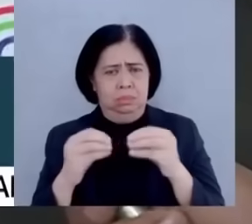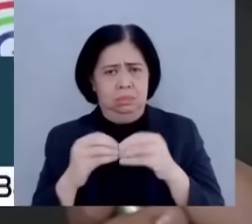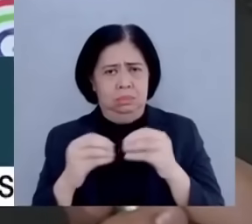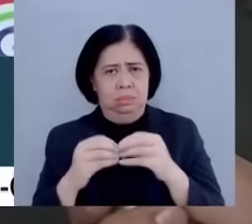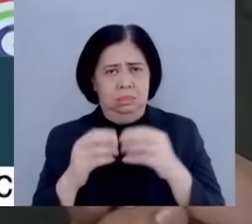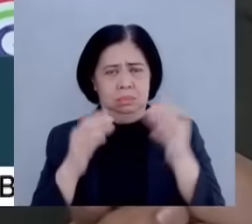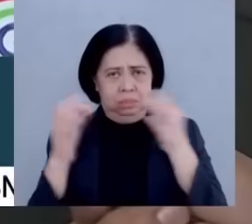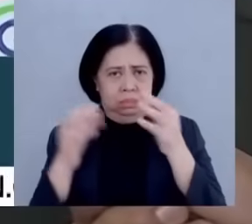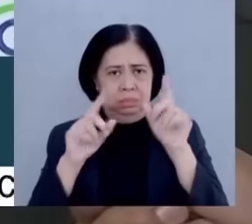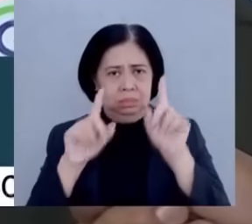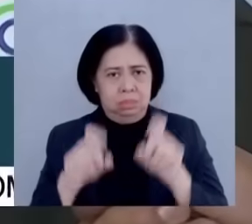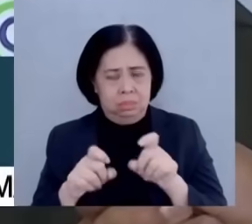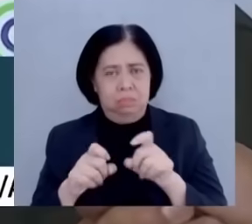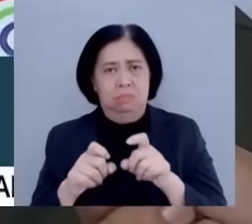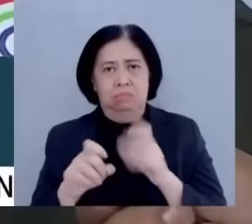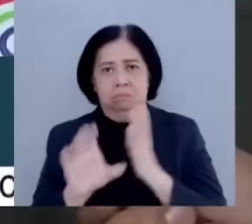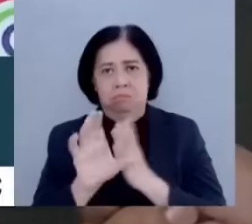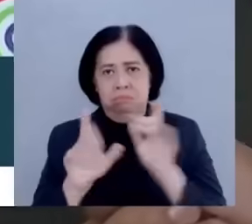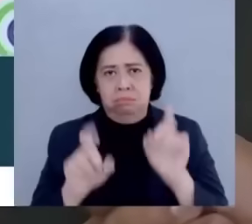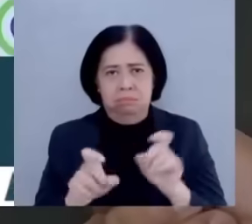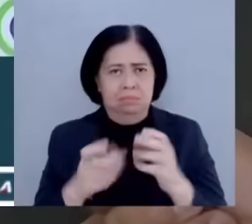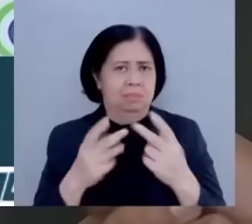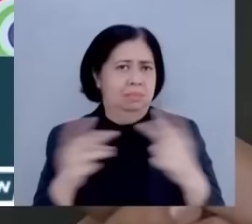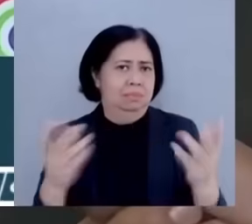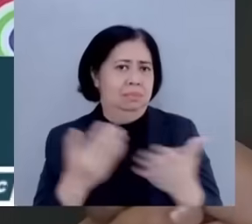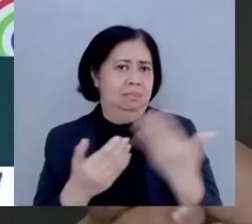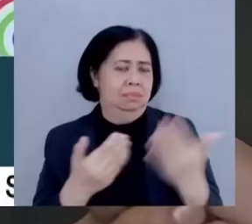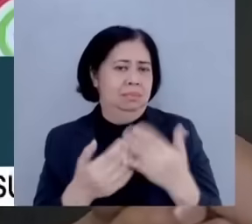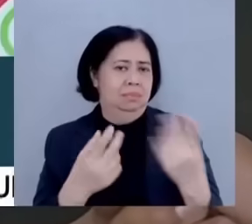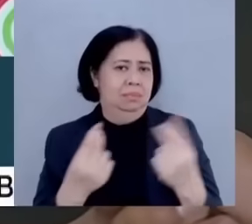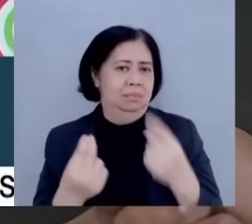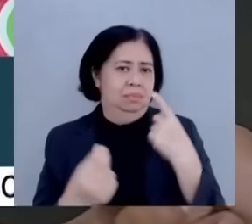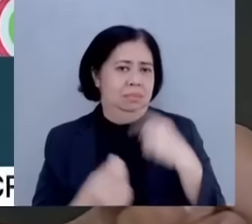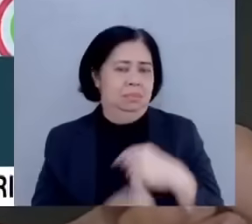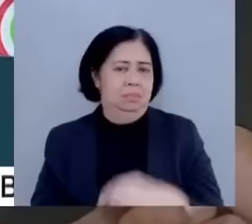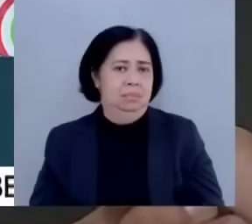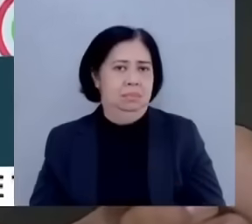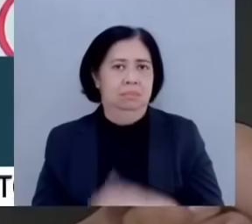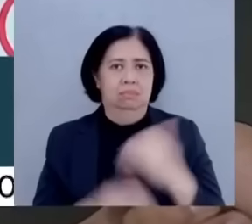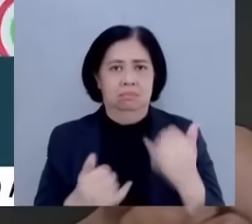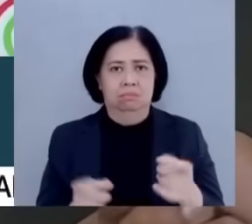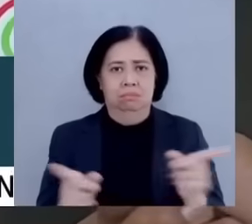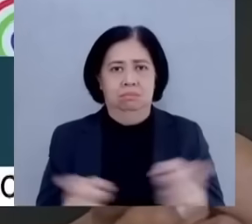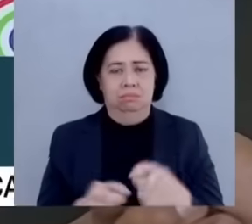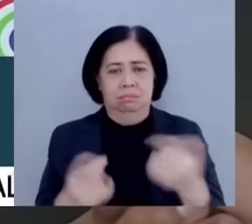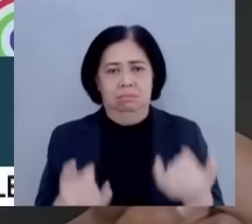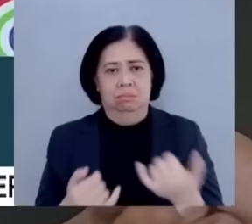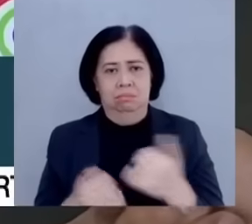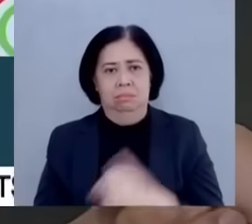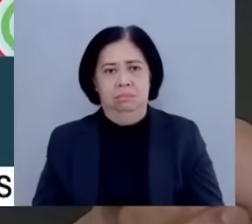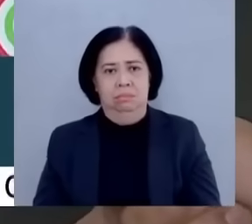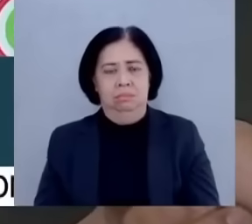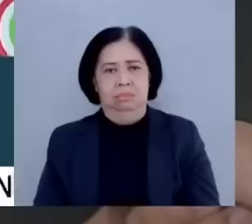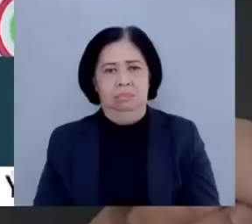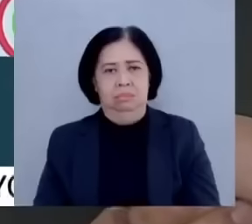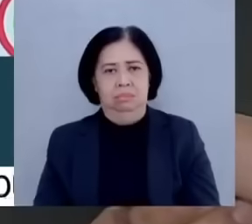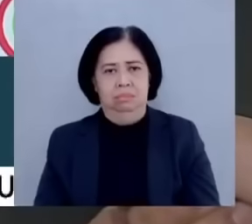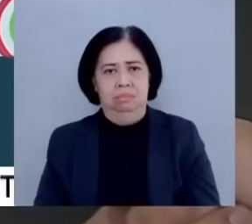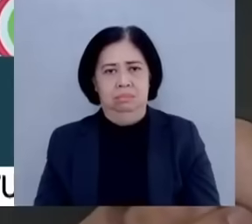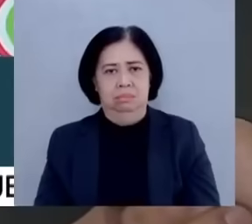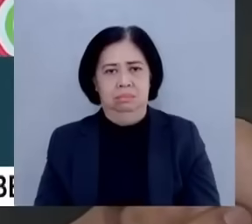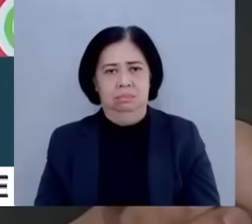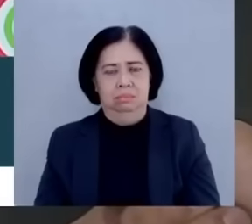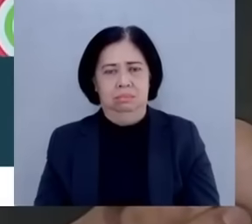test. Napakadali gawin sa akin yan. Ngayon kaagad na araw na ito, gawin natin yan.